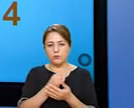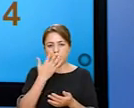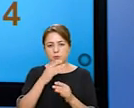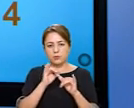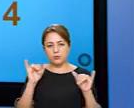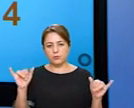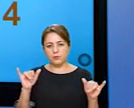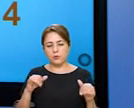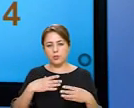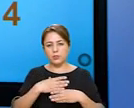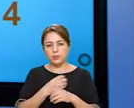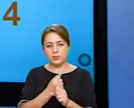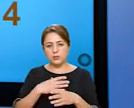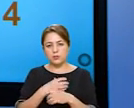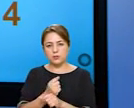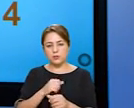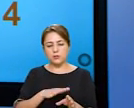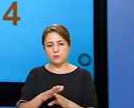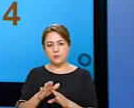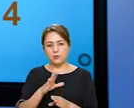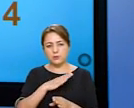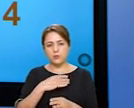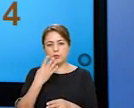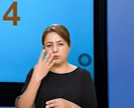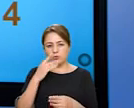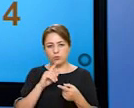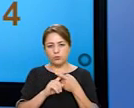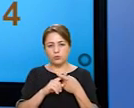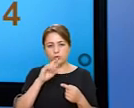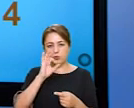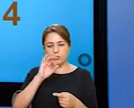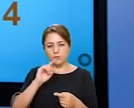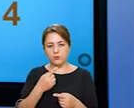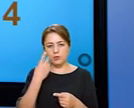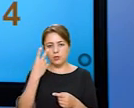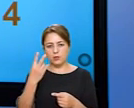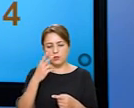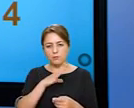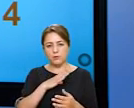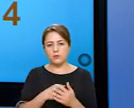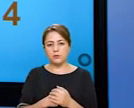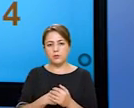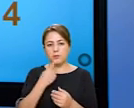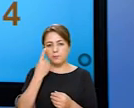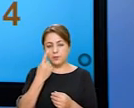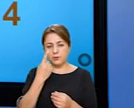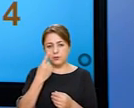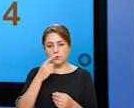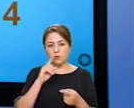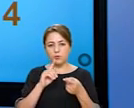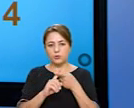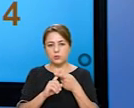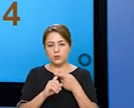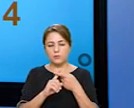ko'paytiramiz. Qisqartirishlarni bajarib 4 qo'shilgan 0.10 hosil bo'ldi. 1 ni